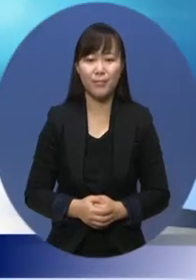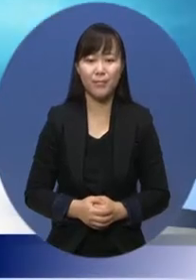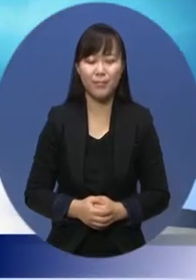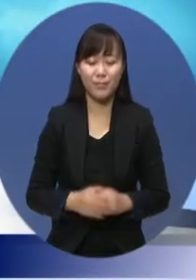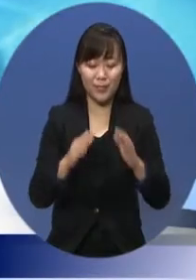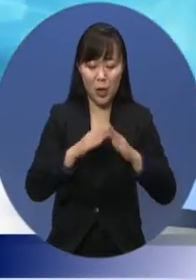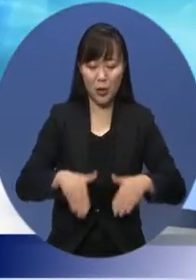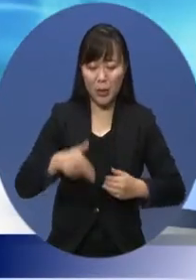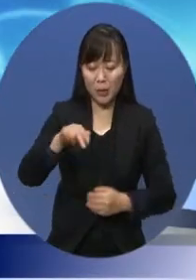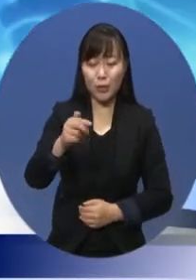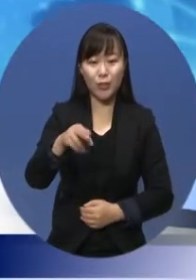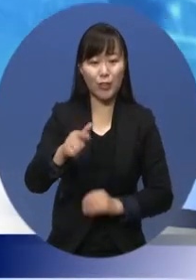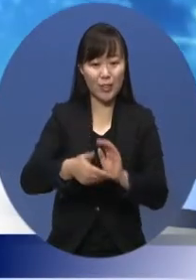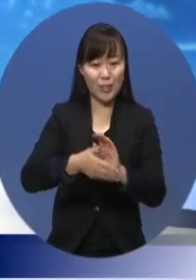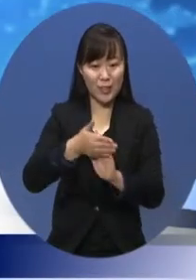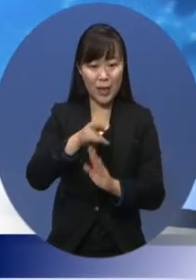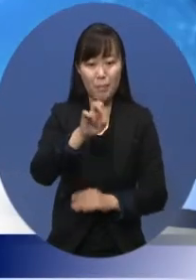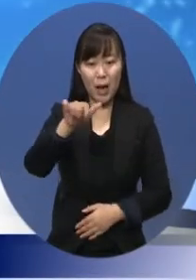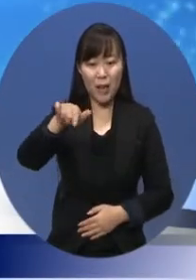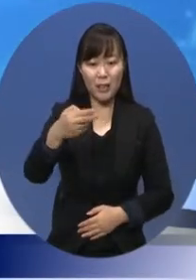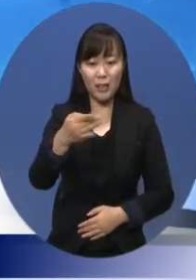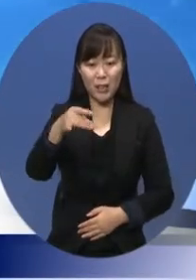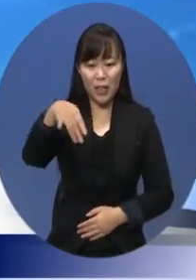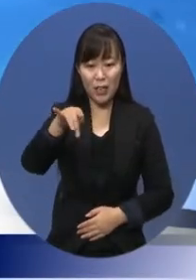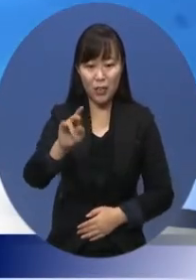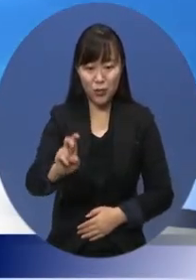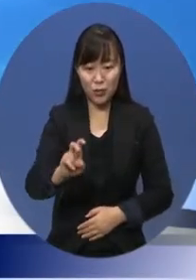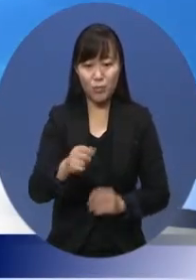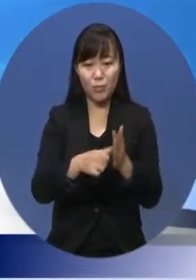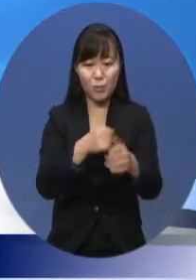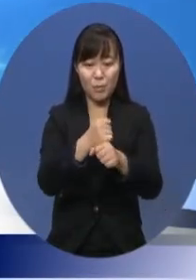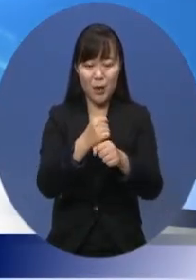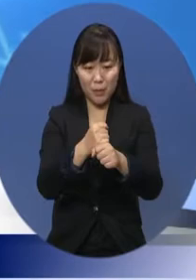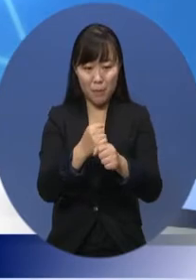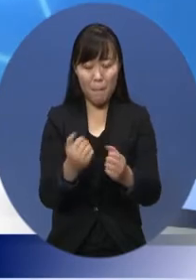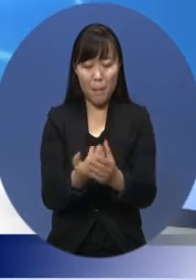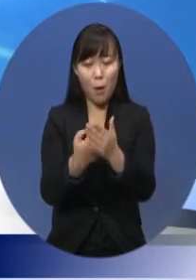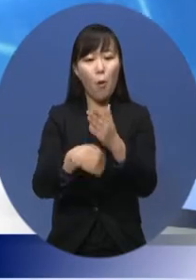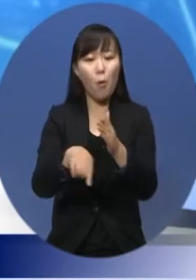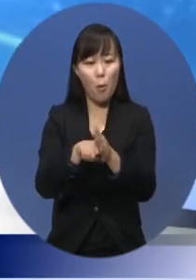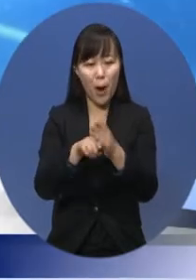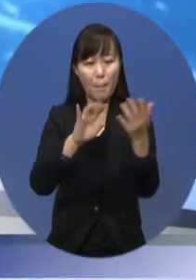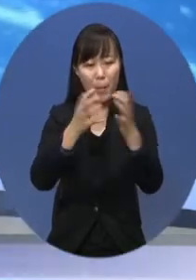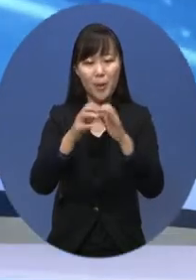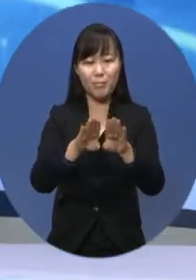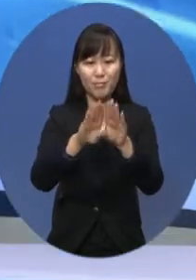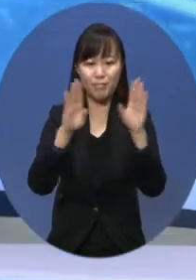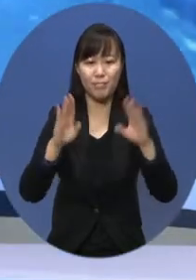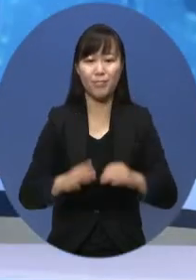전남 순천시가 마그네슘 소재 부품 산업 활성화를 위한 포럼을 열었습니다